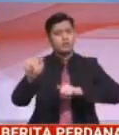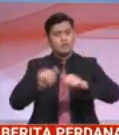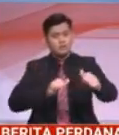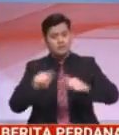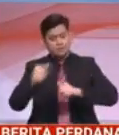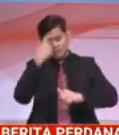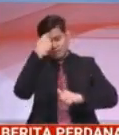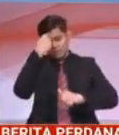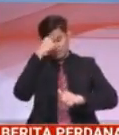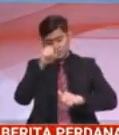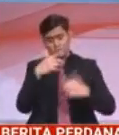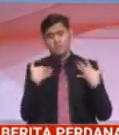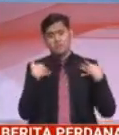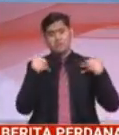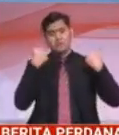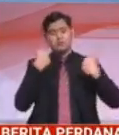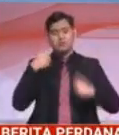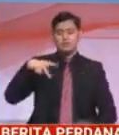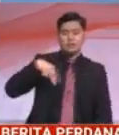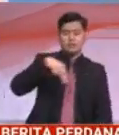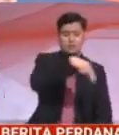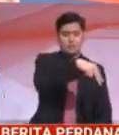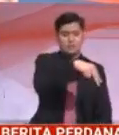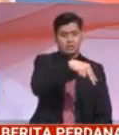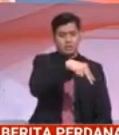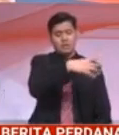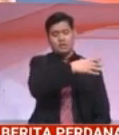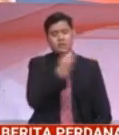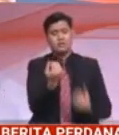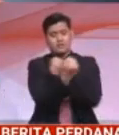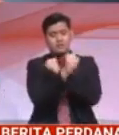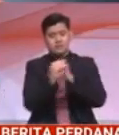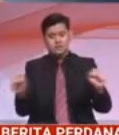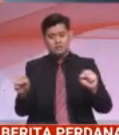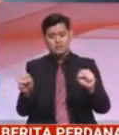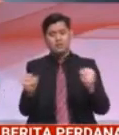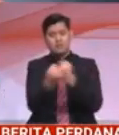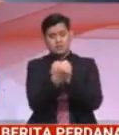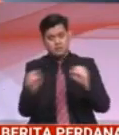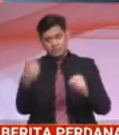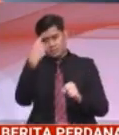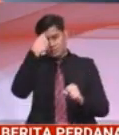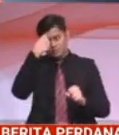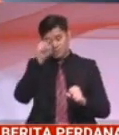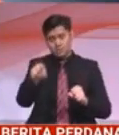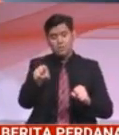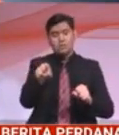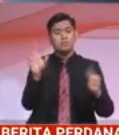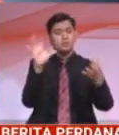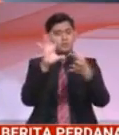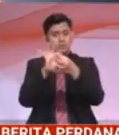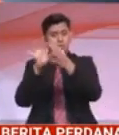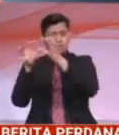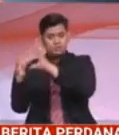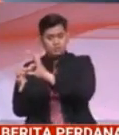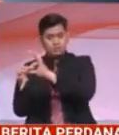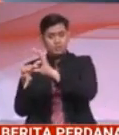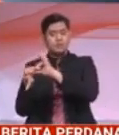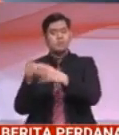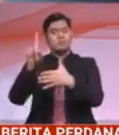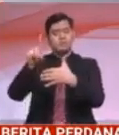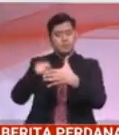pemulihan kakinya selain membuat persiapan untuk kejohanan kebangsaan yang dijadual November depan.